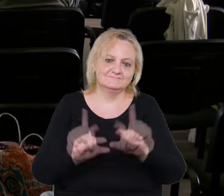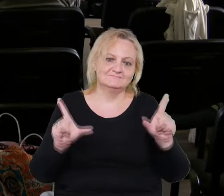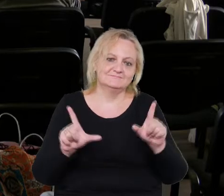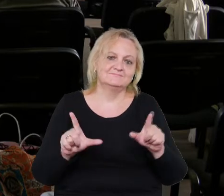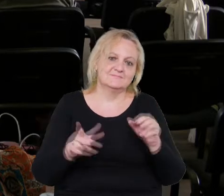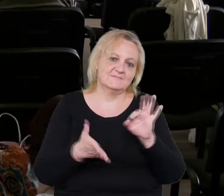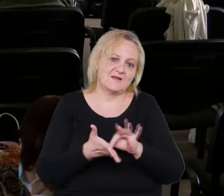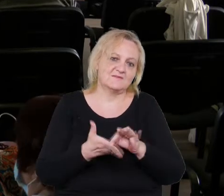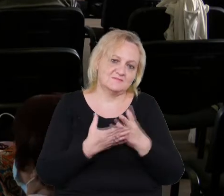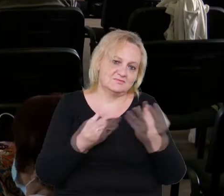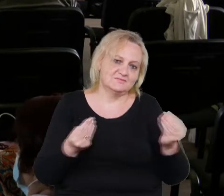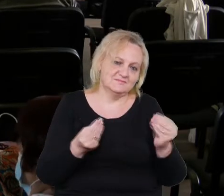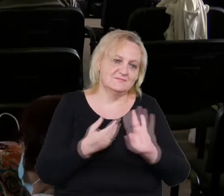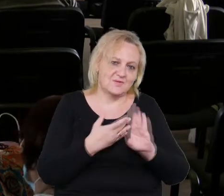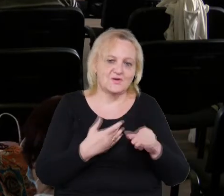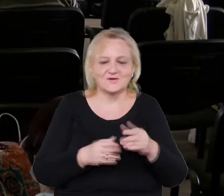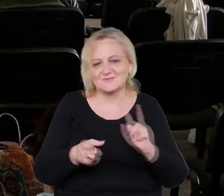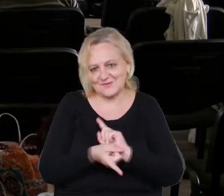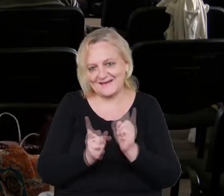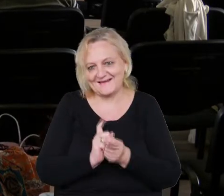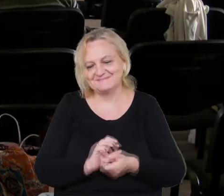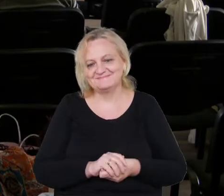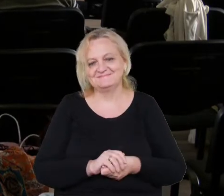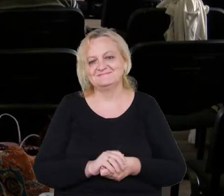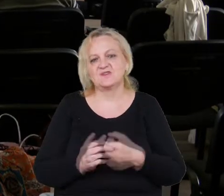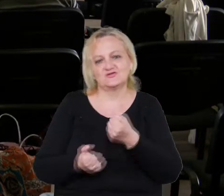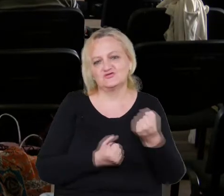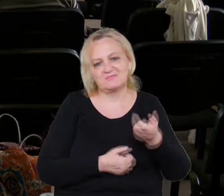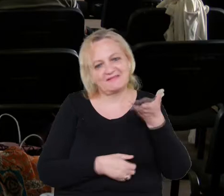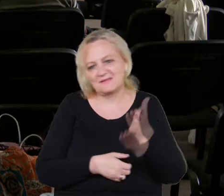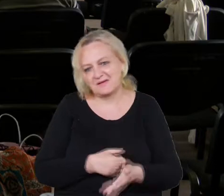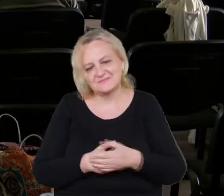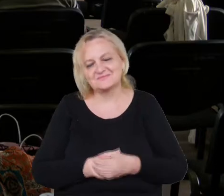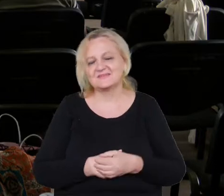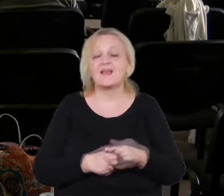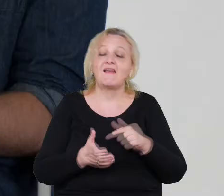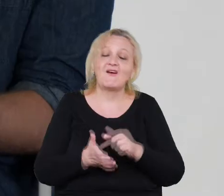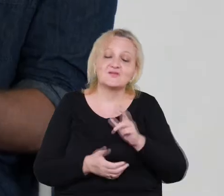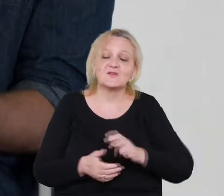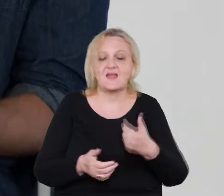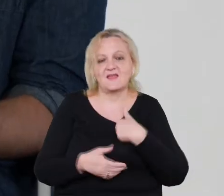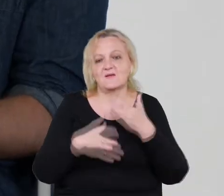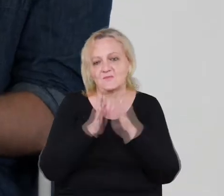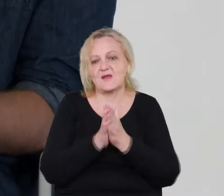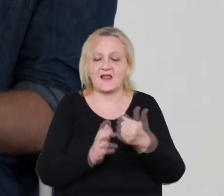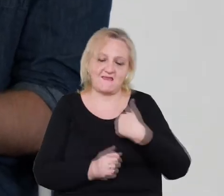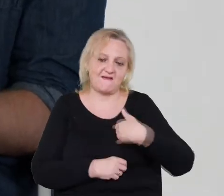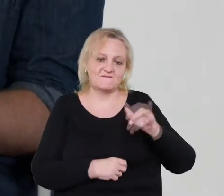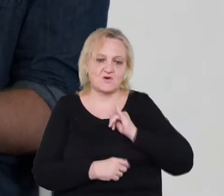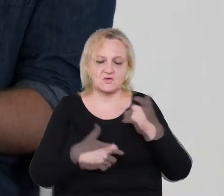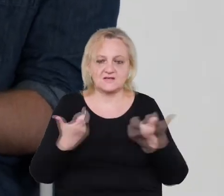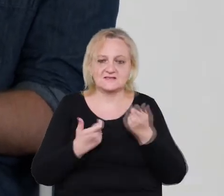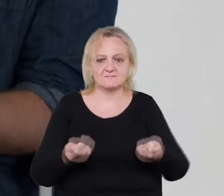po tym spotkaniu a nie zostanie zachowany oczywiście prosimy ja jestem w ten komfortowej sytuacji